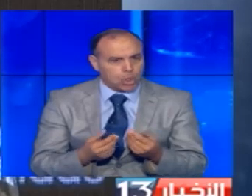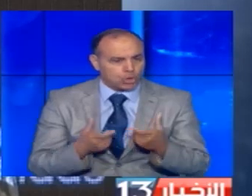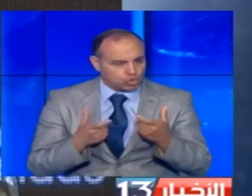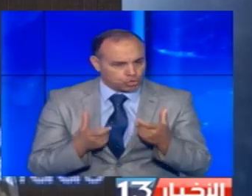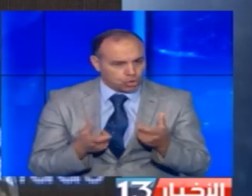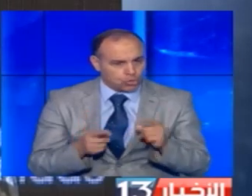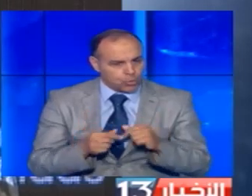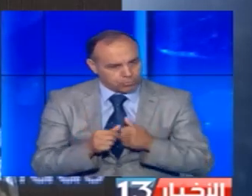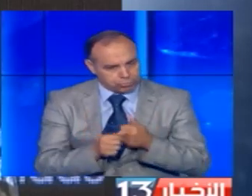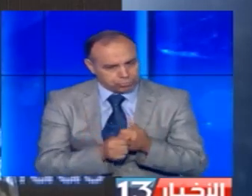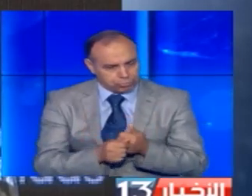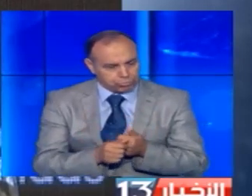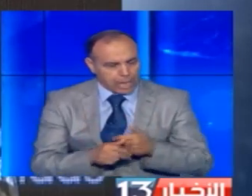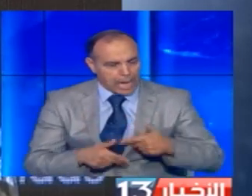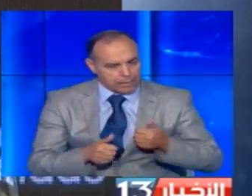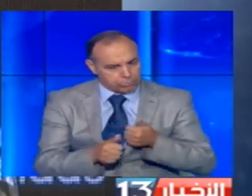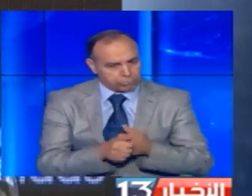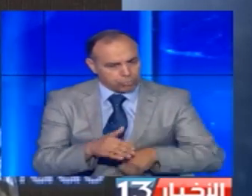متابعه